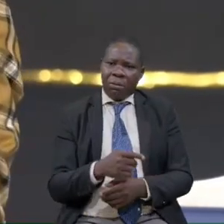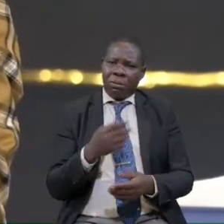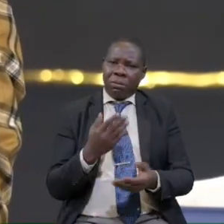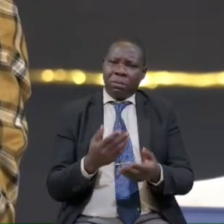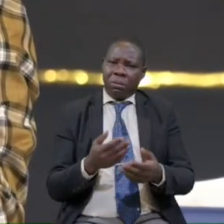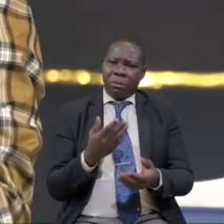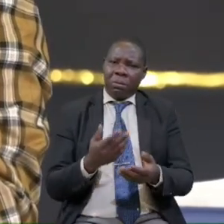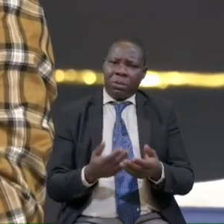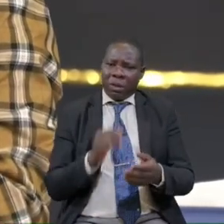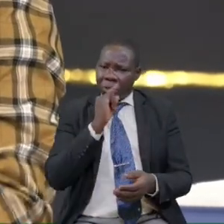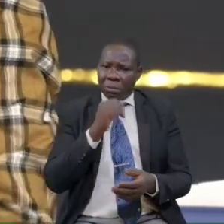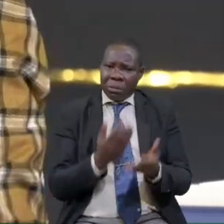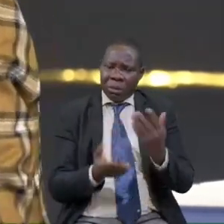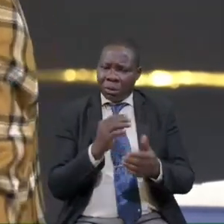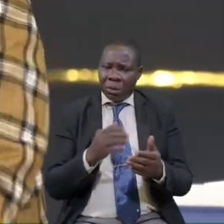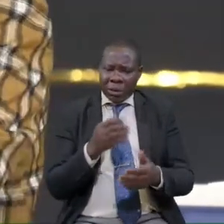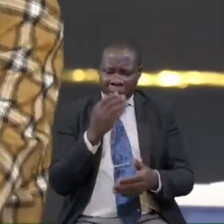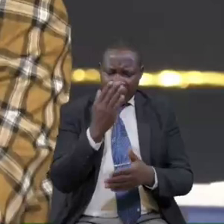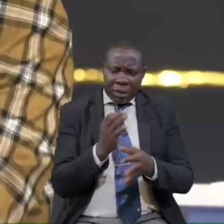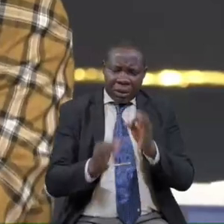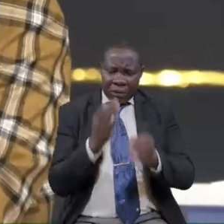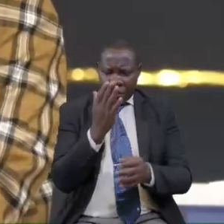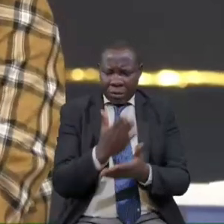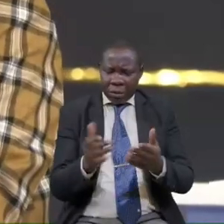c'est peut-être que